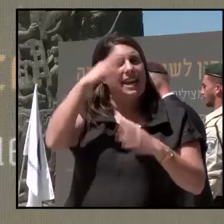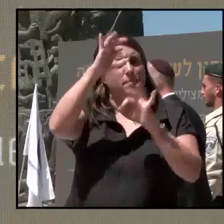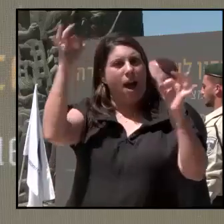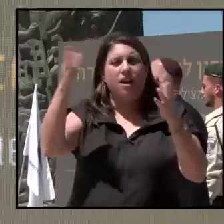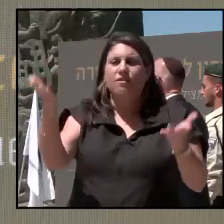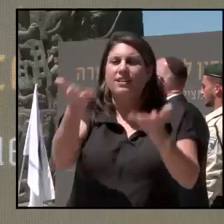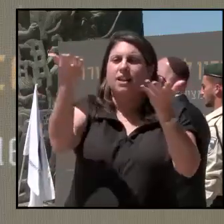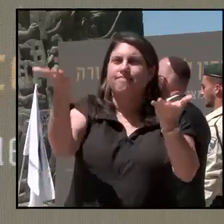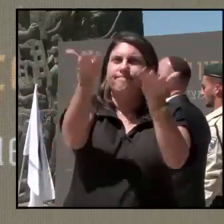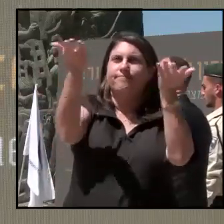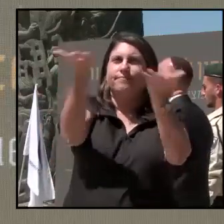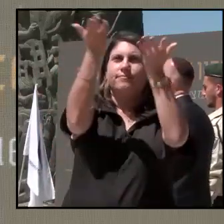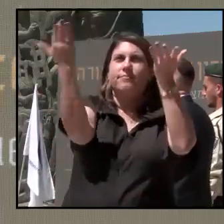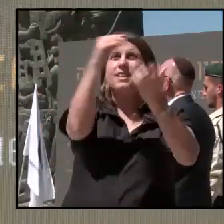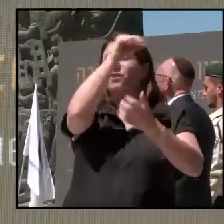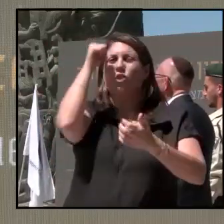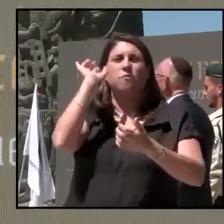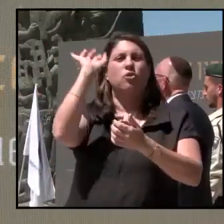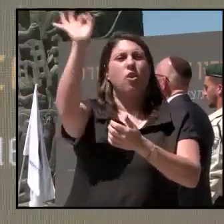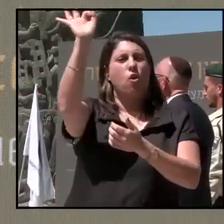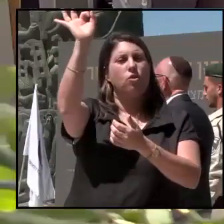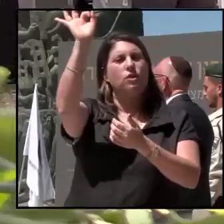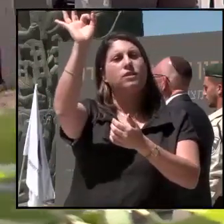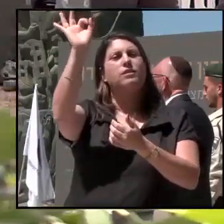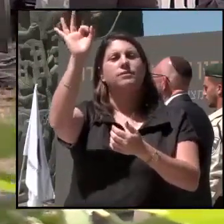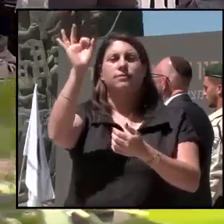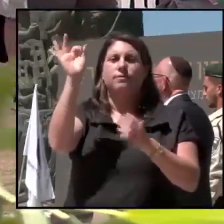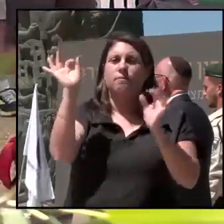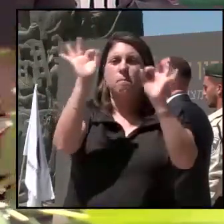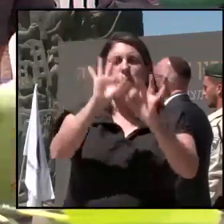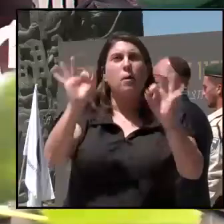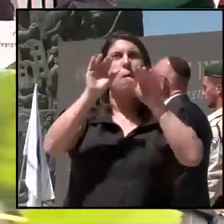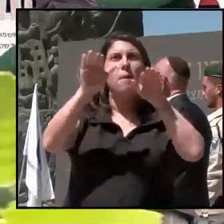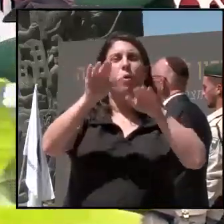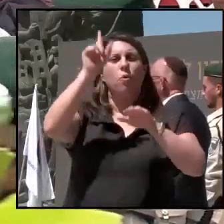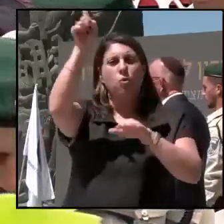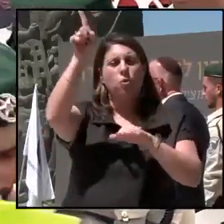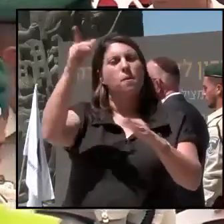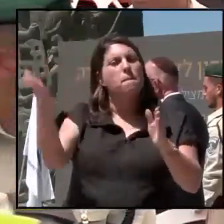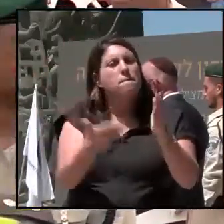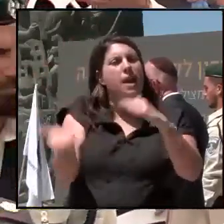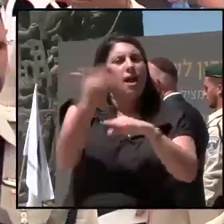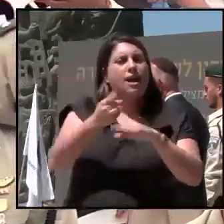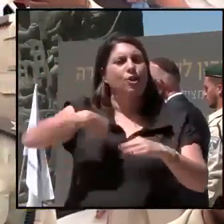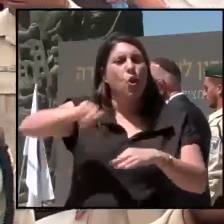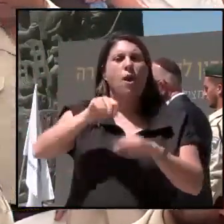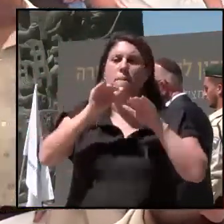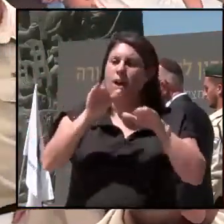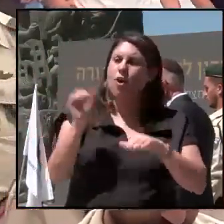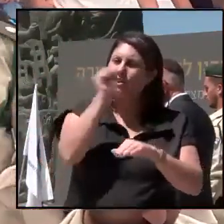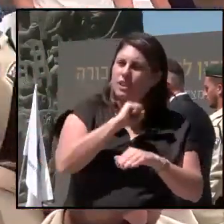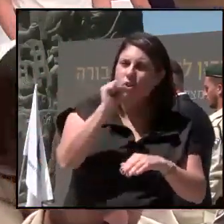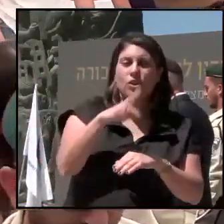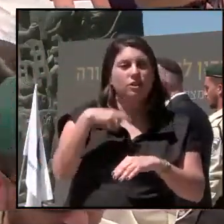והתרומם, והתנשא והתאדר, והתעלה והתעלל שמי דקודשה בריחו. אלה מכל ברכתה ושירתה,